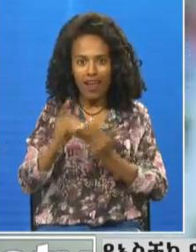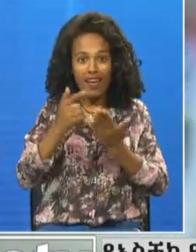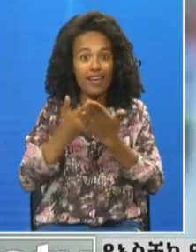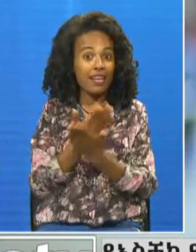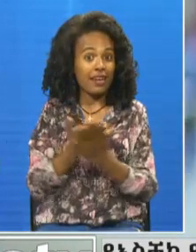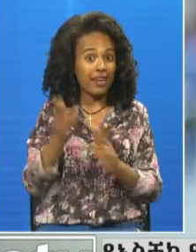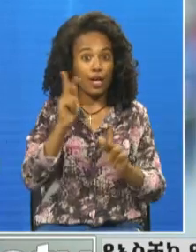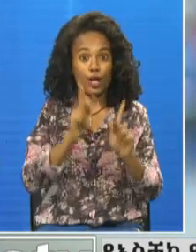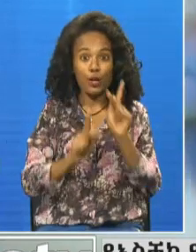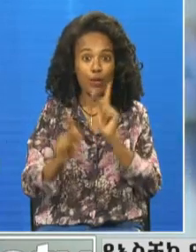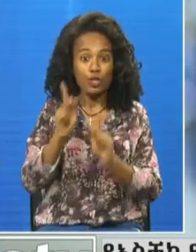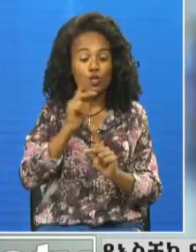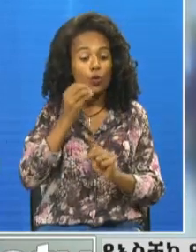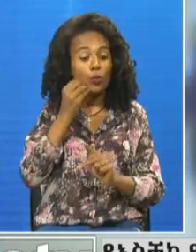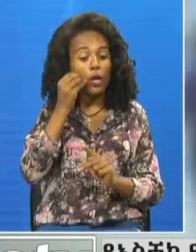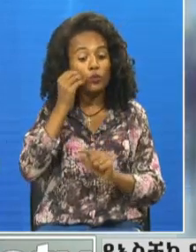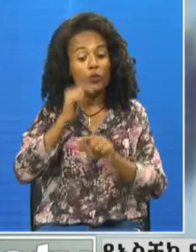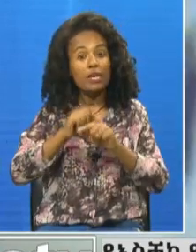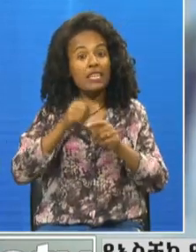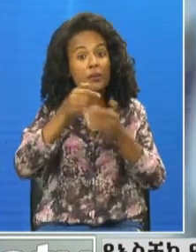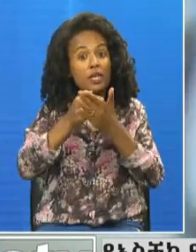አስባለሁ።